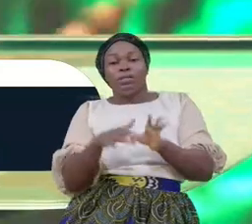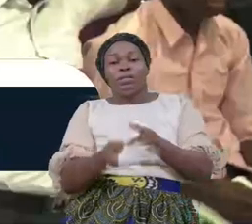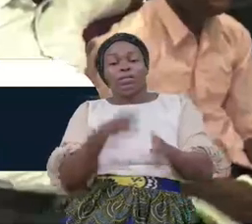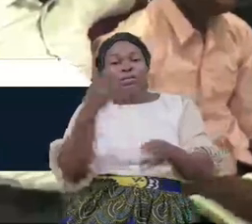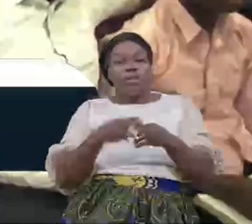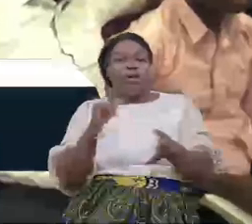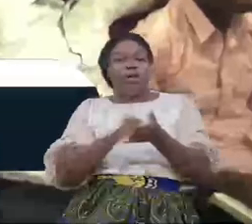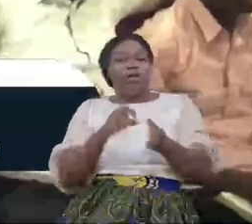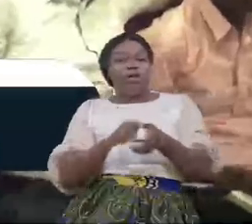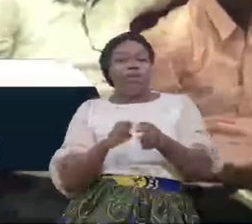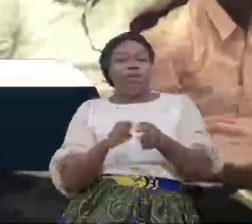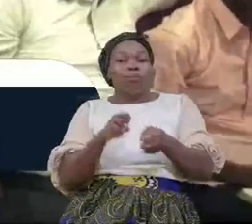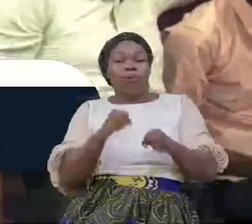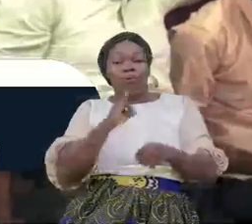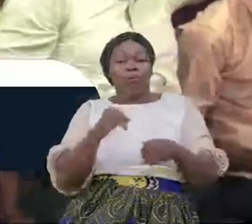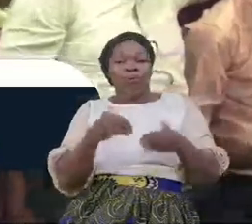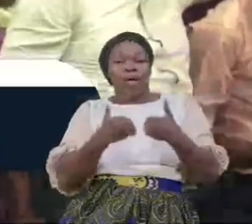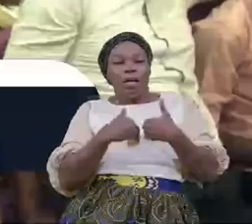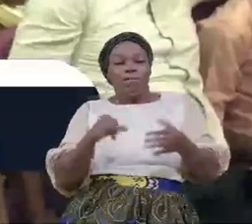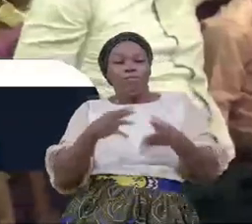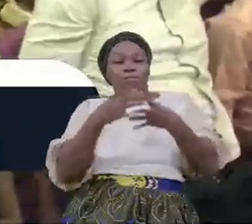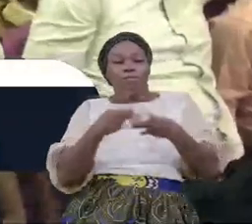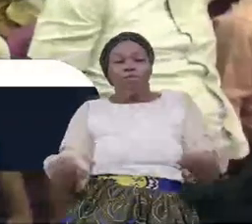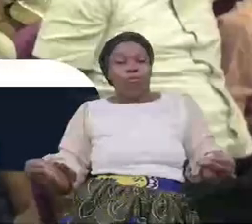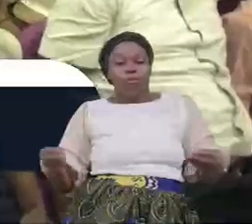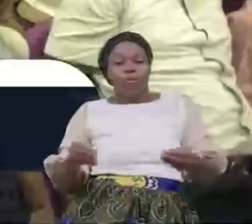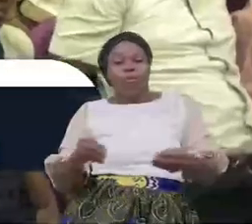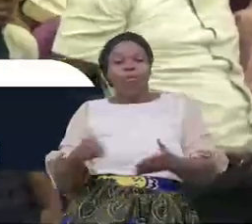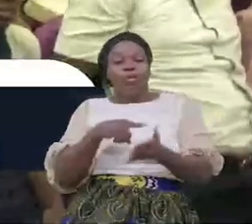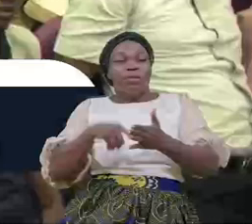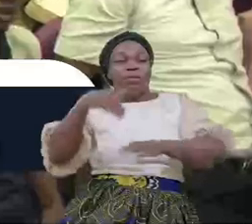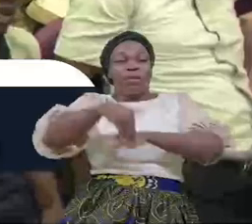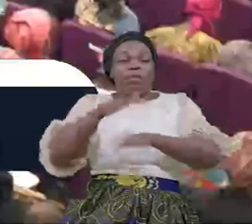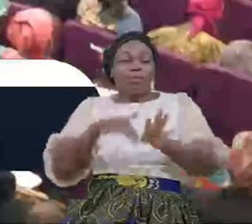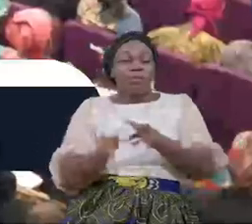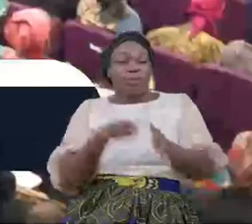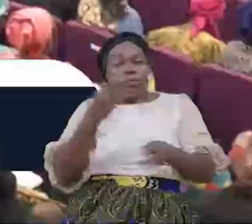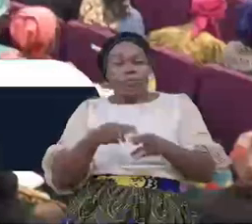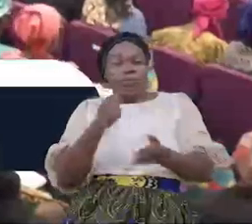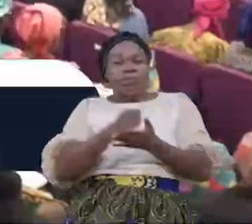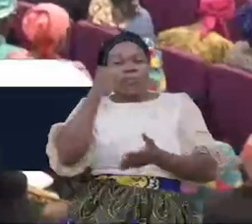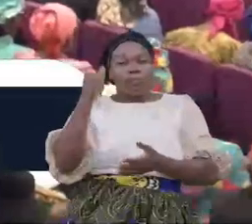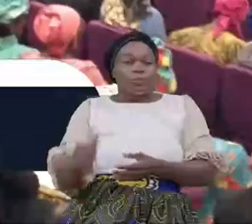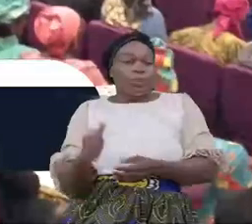tranquille. Votre problème aura sa solution ce soir, une solution surnaturelle au nom de Jésus. Ésaïe